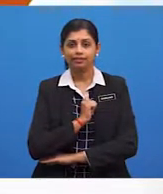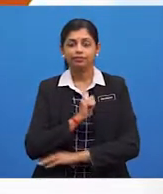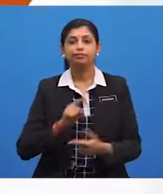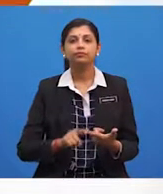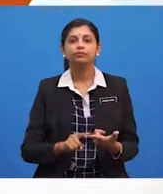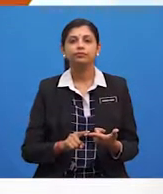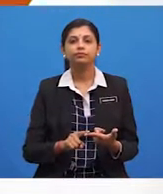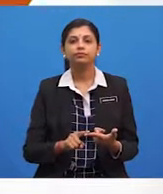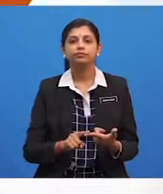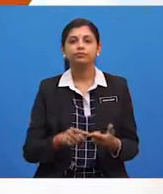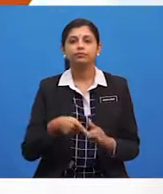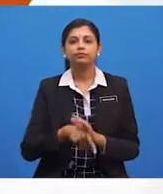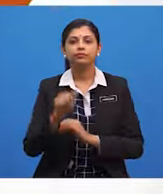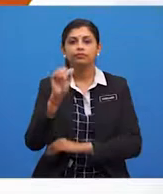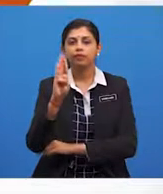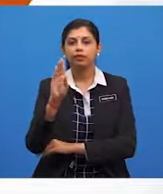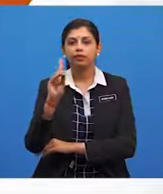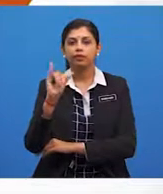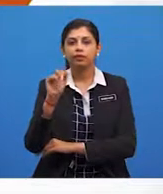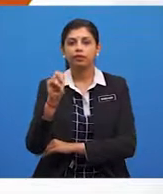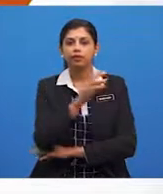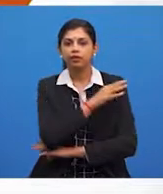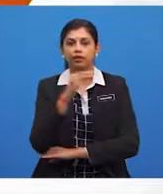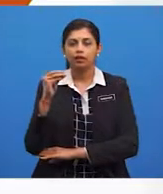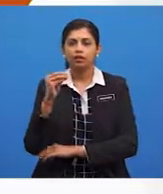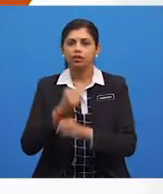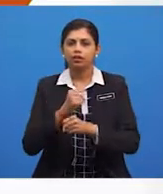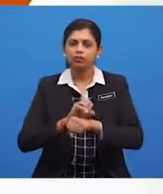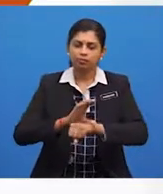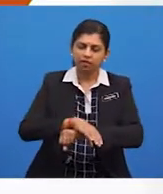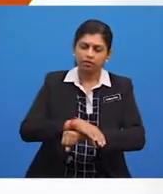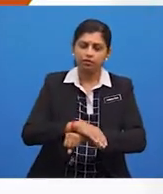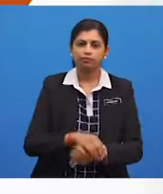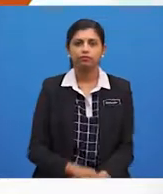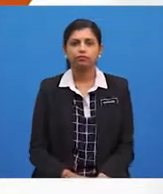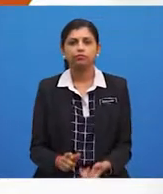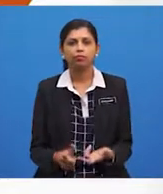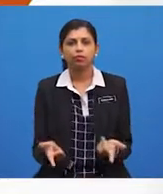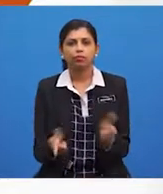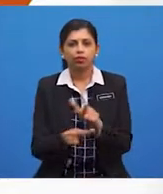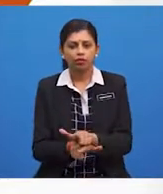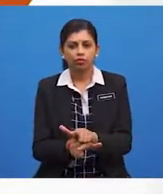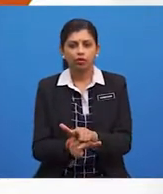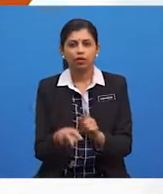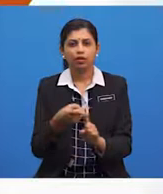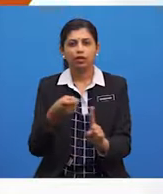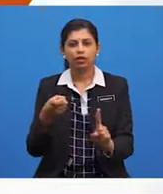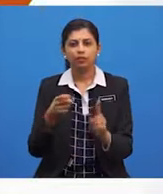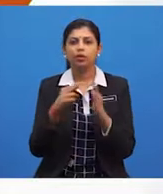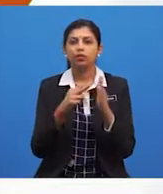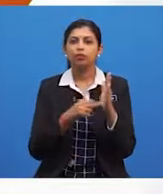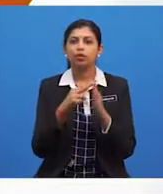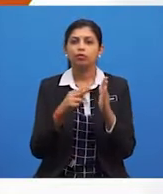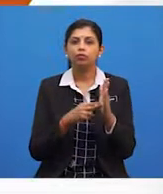Kedua, pengabdian dan kerja paksa. Ketiga, perlindungan daripada undang-undang jenayah